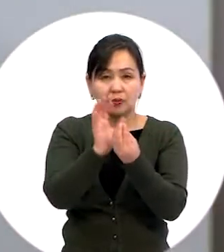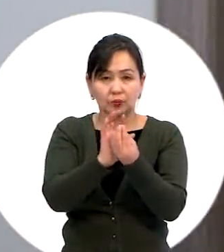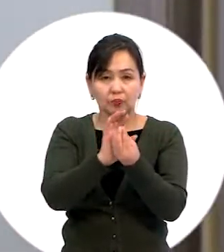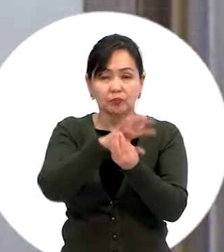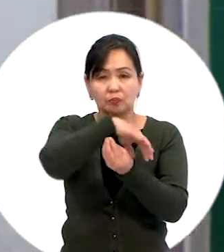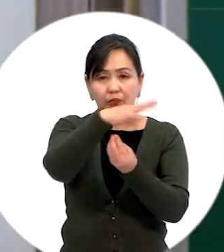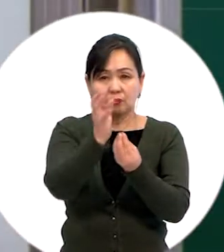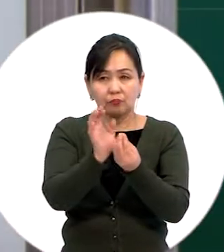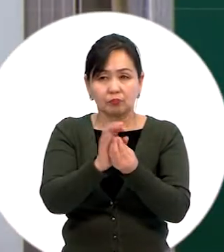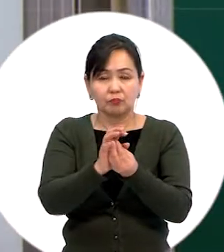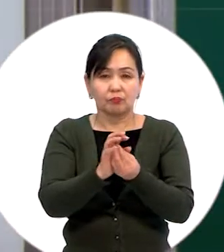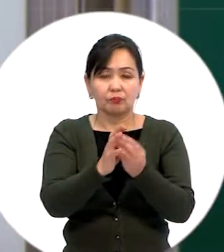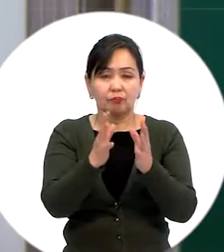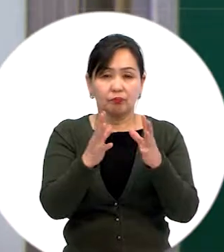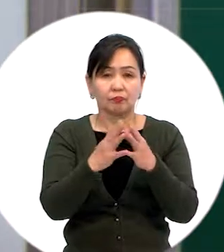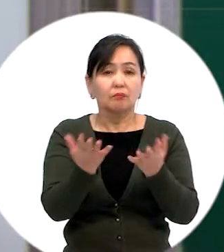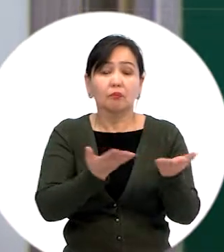За, брокколи.